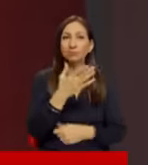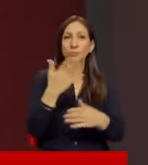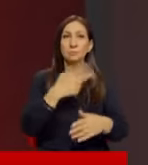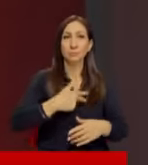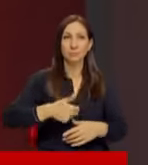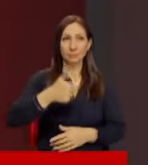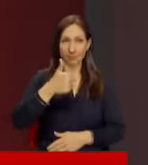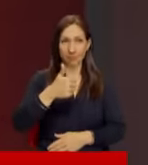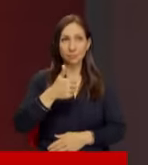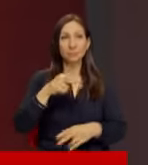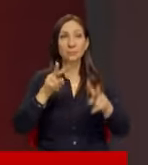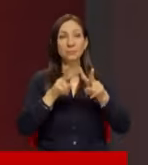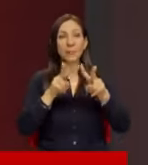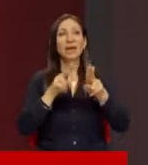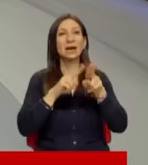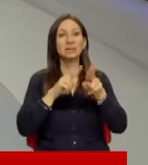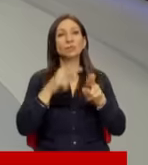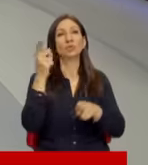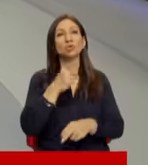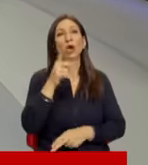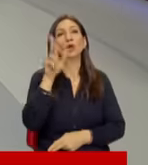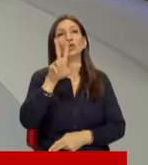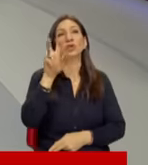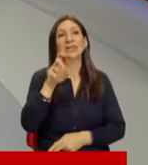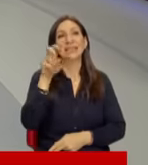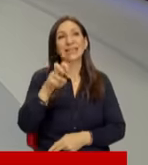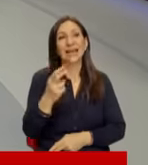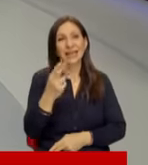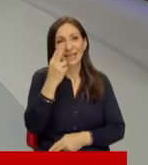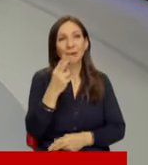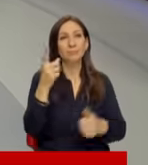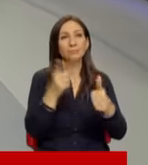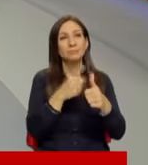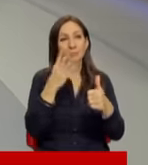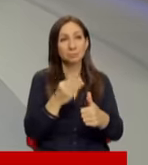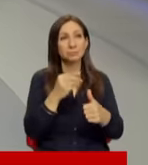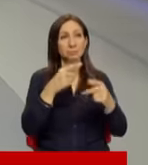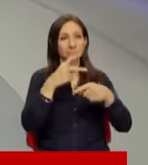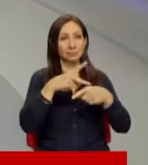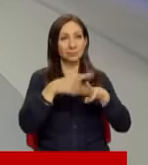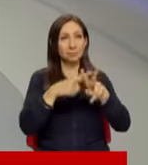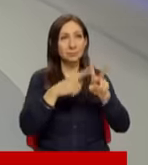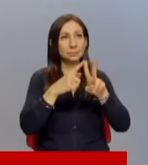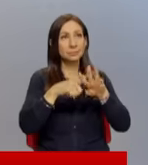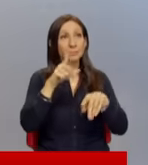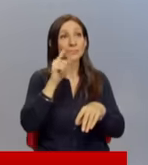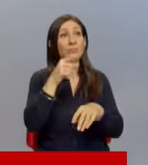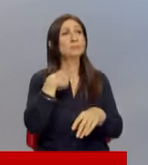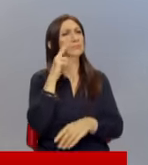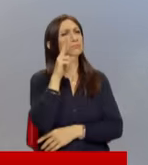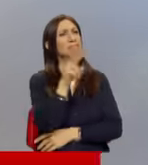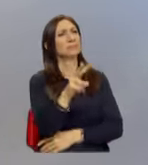Büyükşehir Belediye Başkanlığı'nda Mehmet Kasım Gülpınar %38.87 ile birinci oldu. Zeynel Abidin Beyazgül. Burada